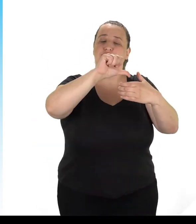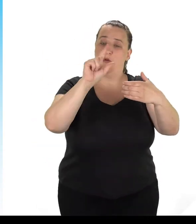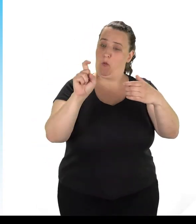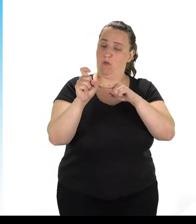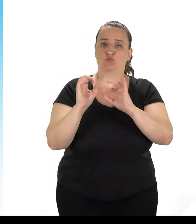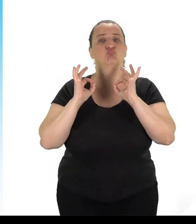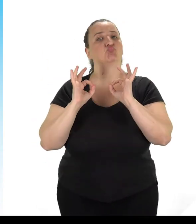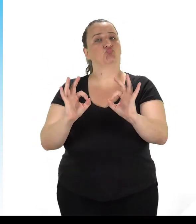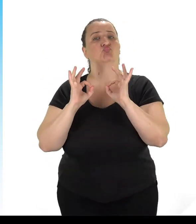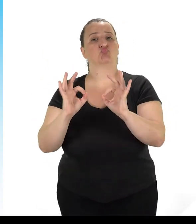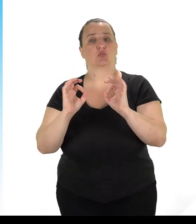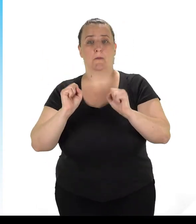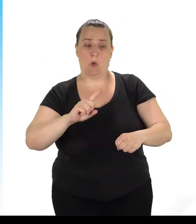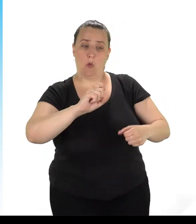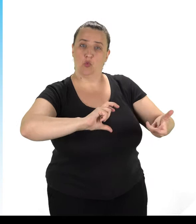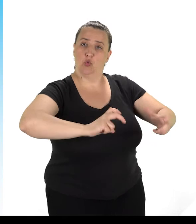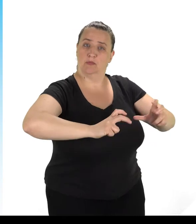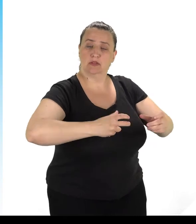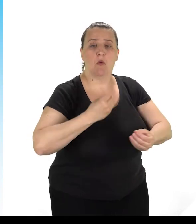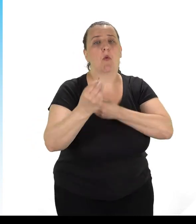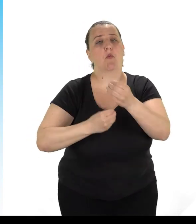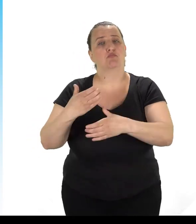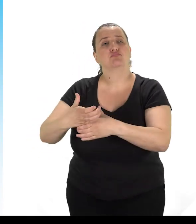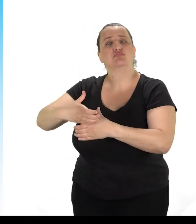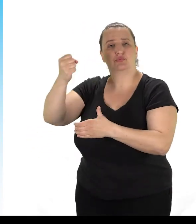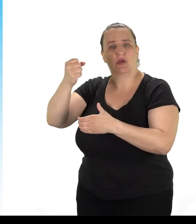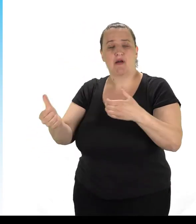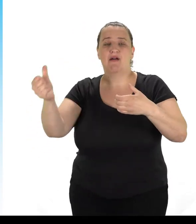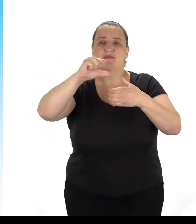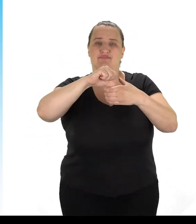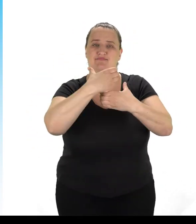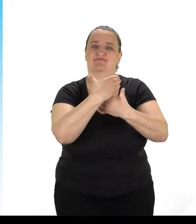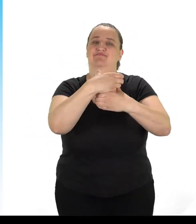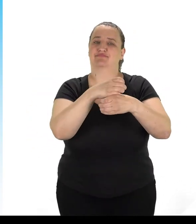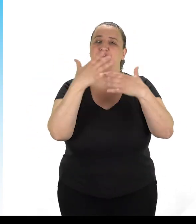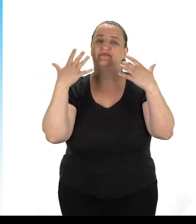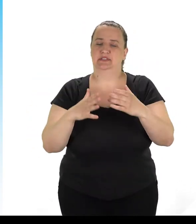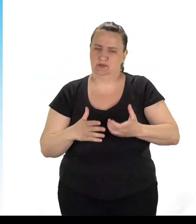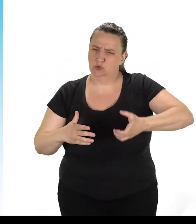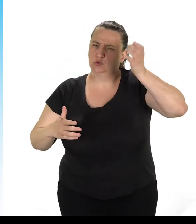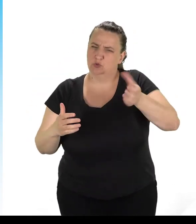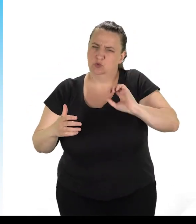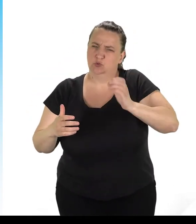robinet ou une eau en bouteille à température ambiante, eau adaptée à la préparation des biberons.